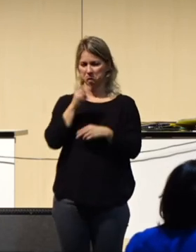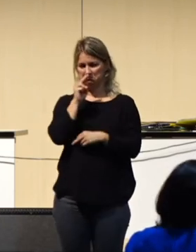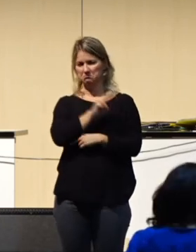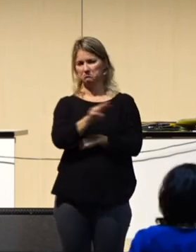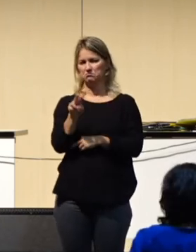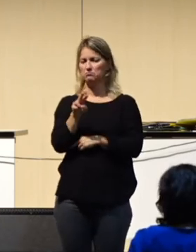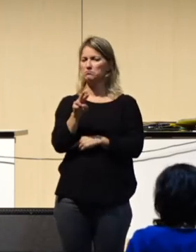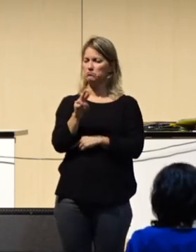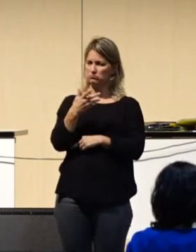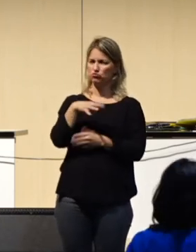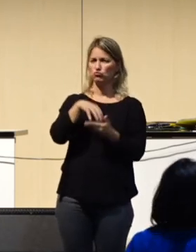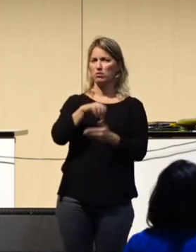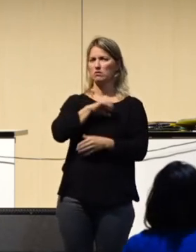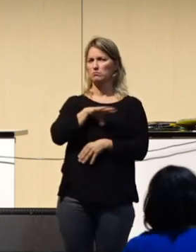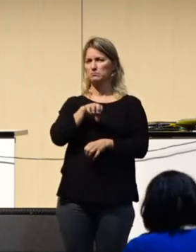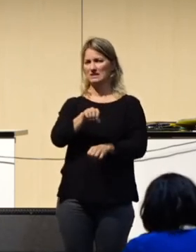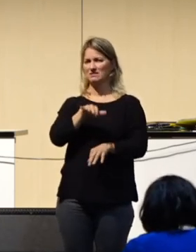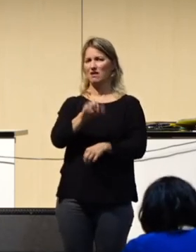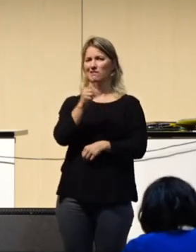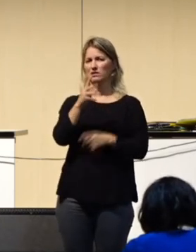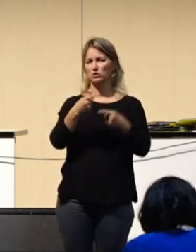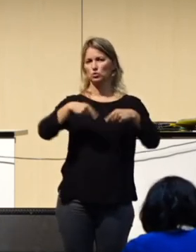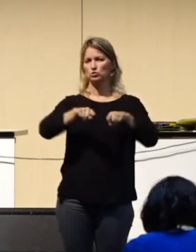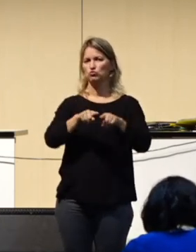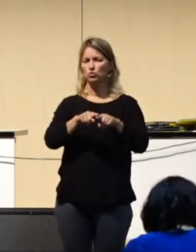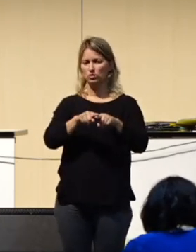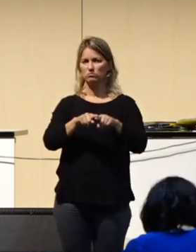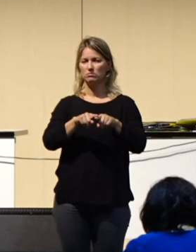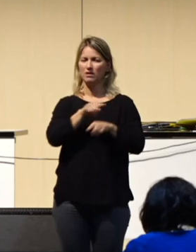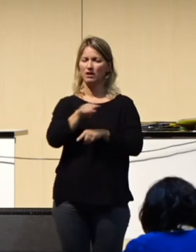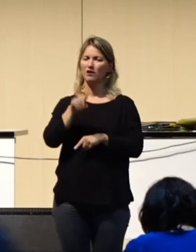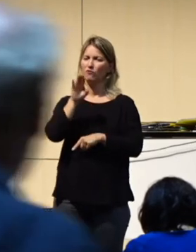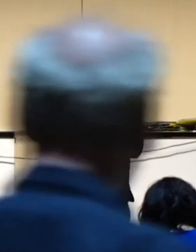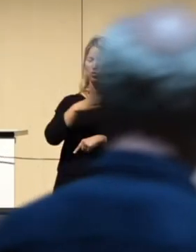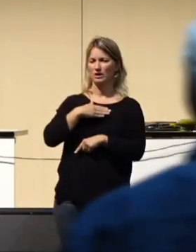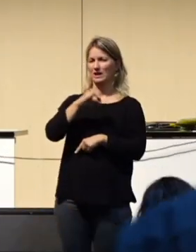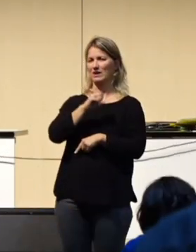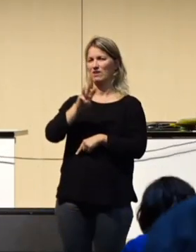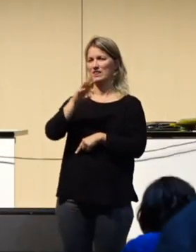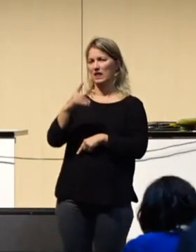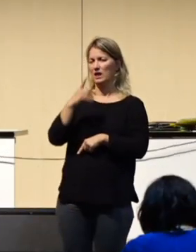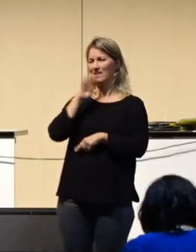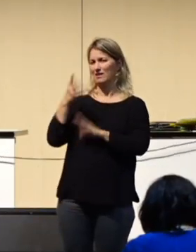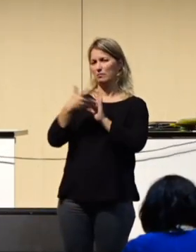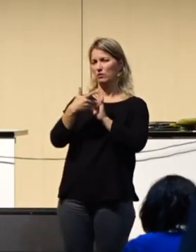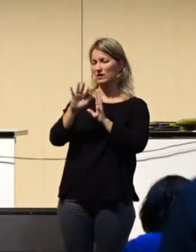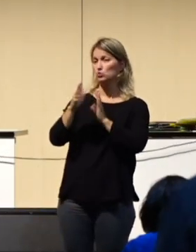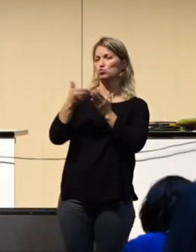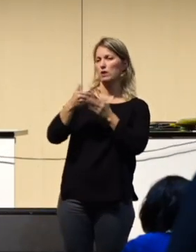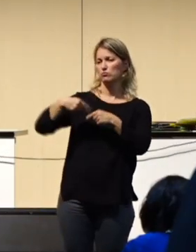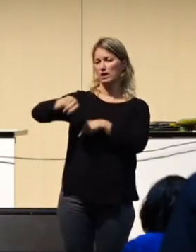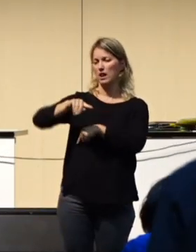immer Grundstücke im städtischen Besitz gibt, die bislang nicht für die WED geprüft wurden. Ein solches Grundstück befindet sich